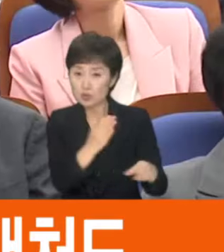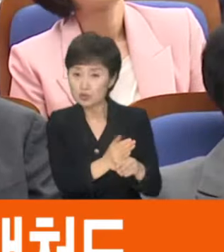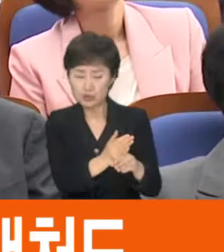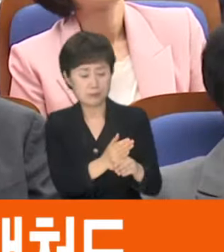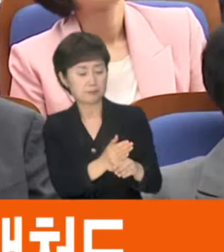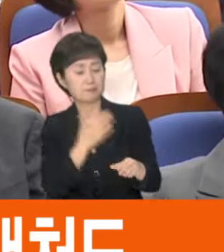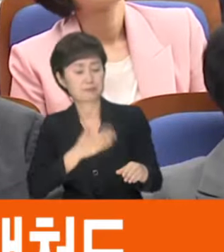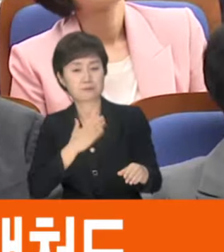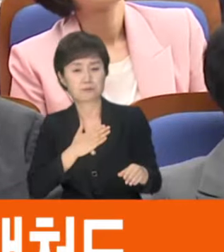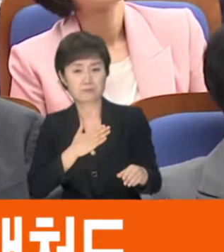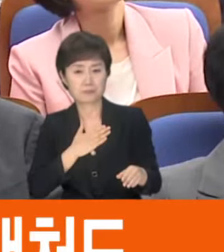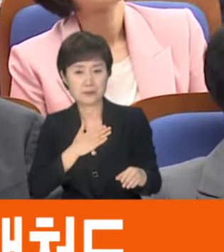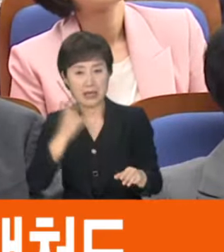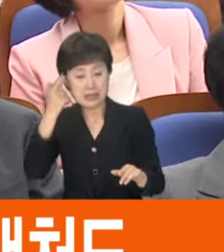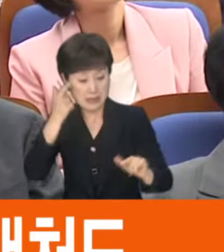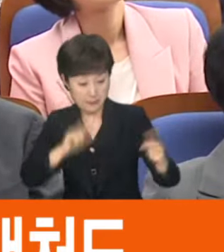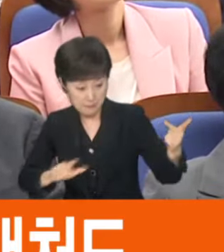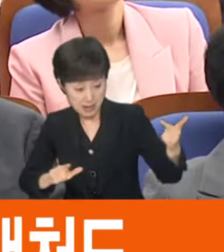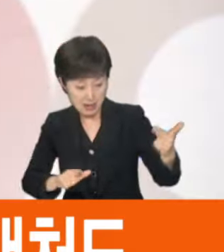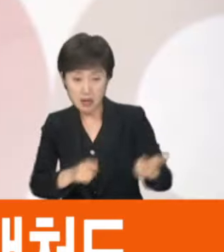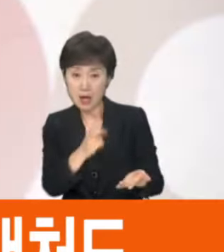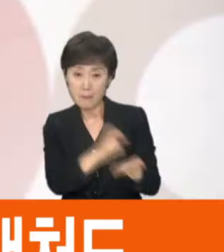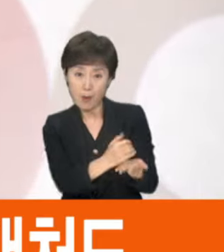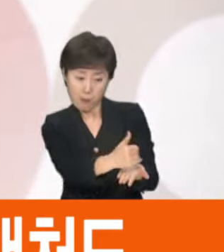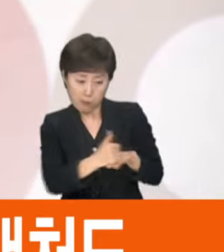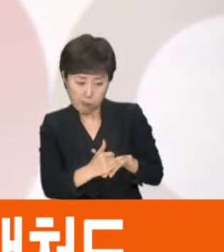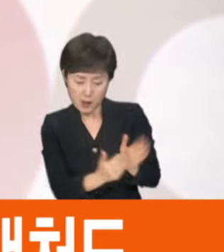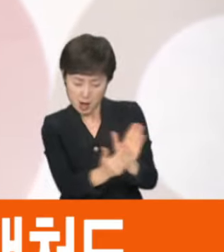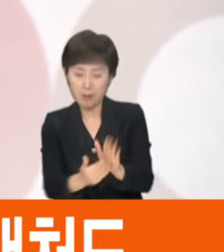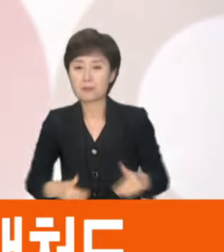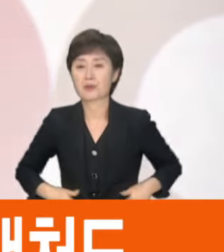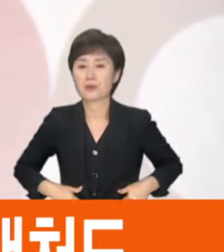만큼 이런 각종 입법 공세에도 대응해야 합니다.